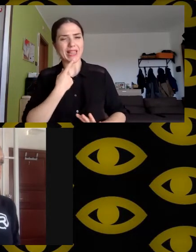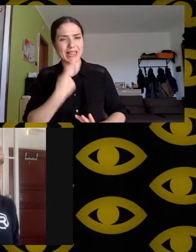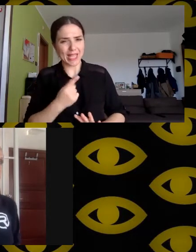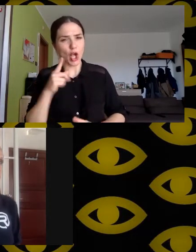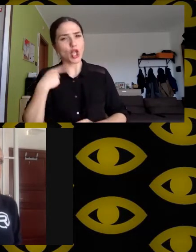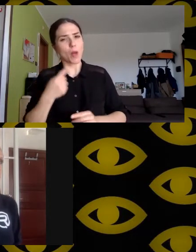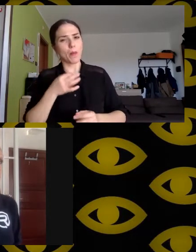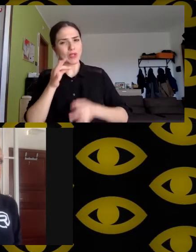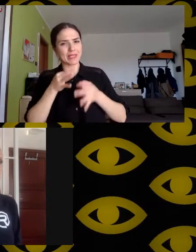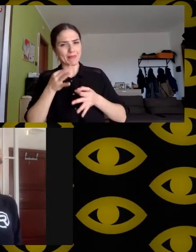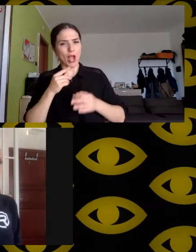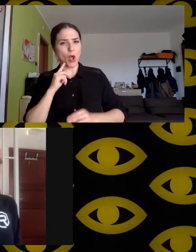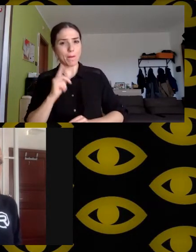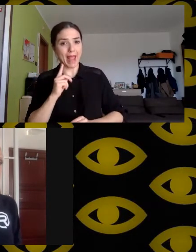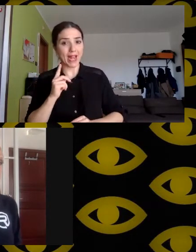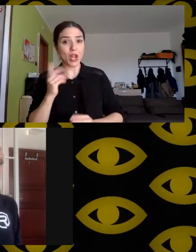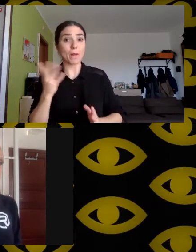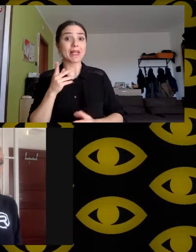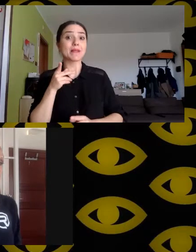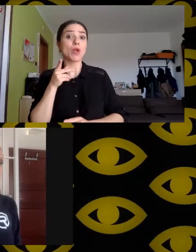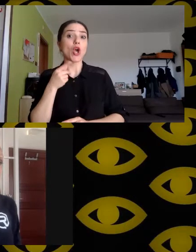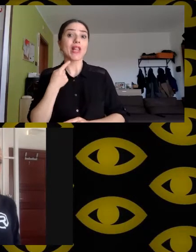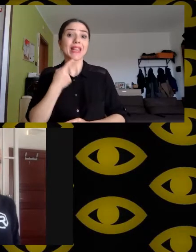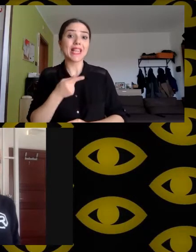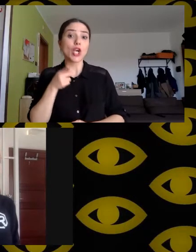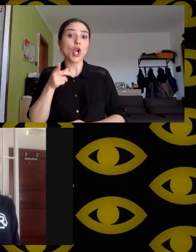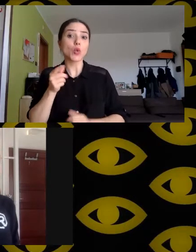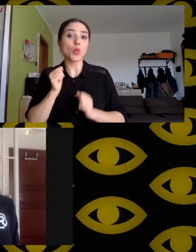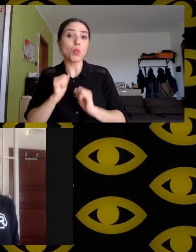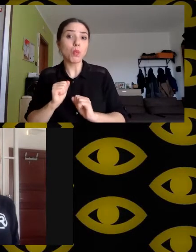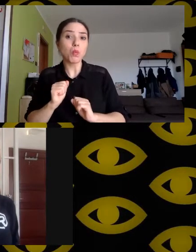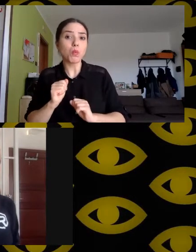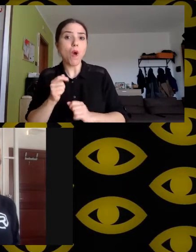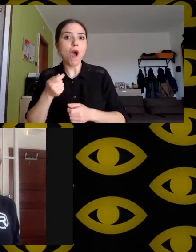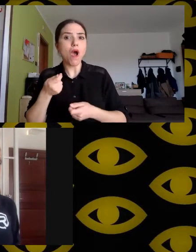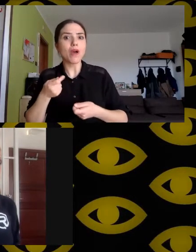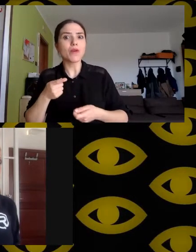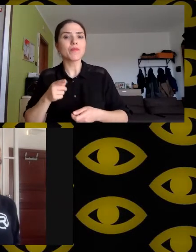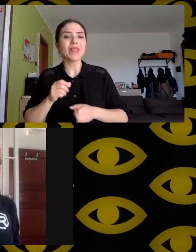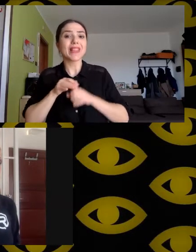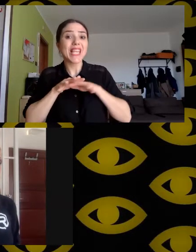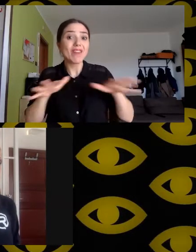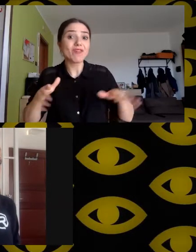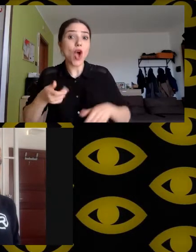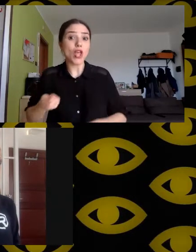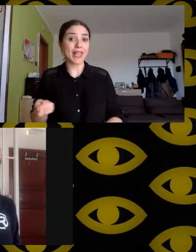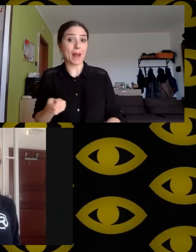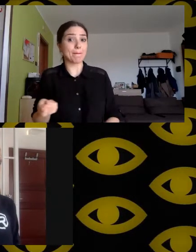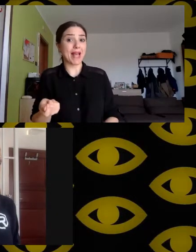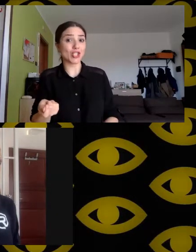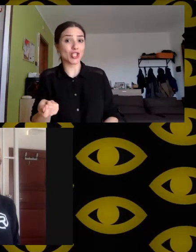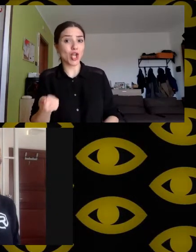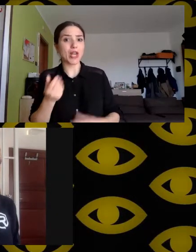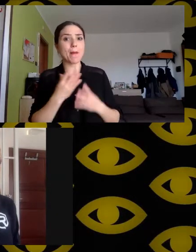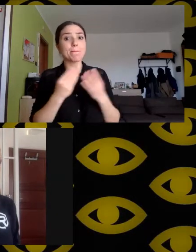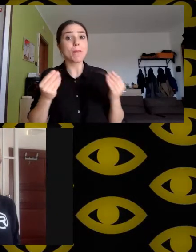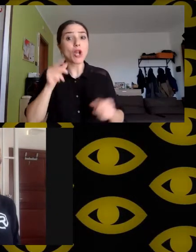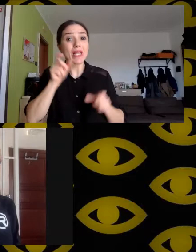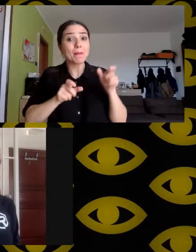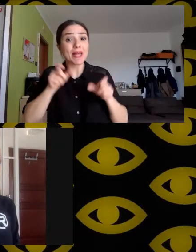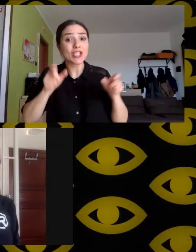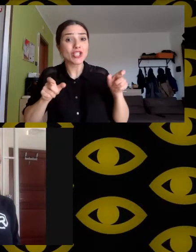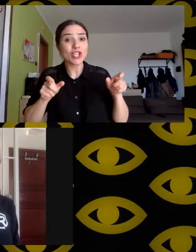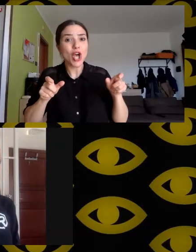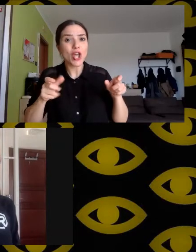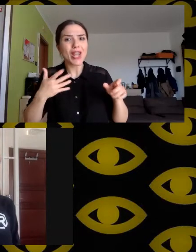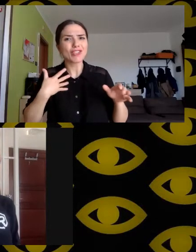magari incentivare l'uso di questo strumento, proprio perché molte persone, e mi ci metto in mezzo, fanno fatica ad